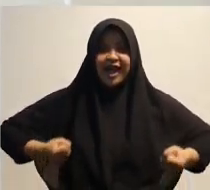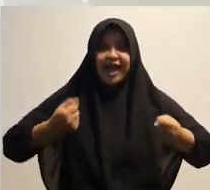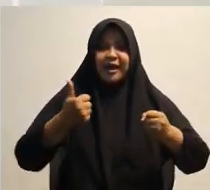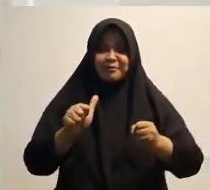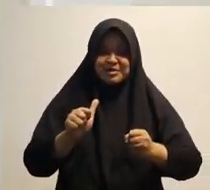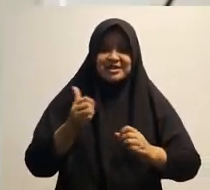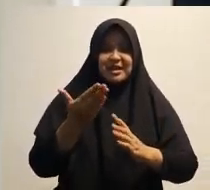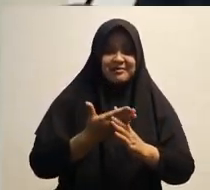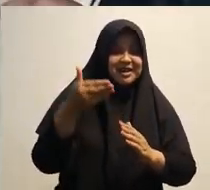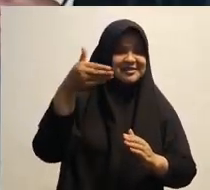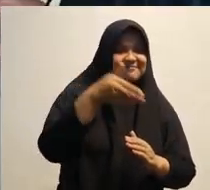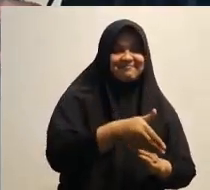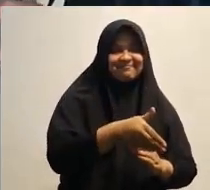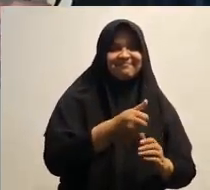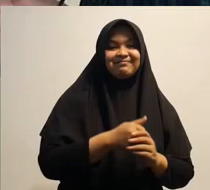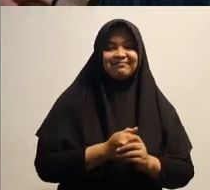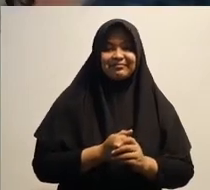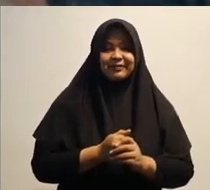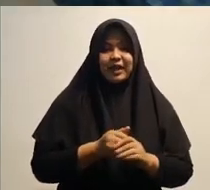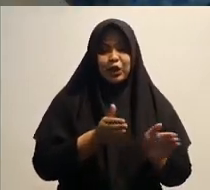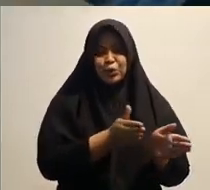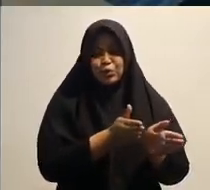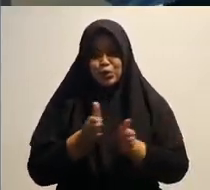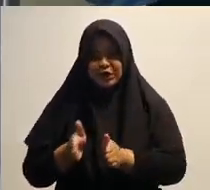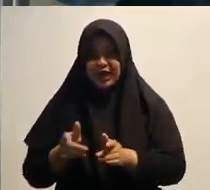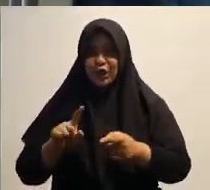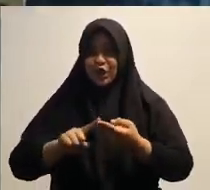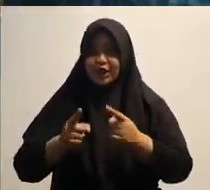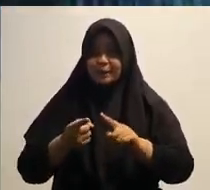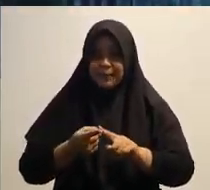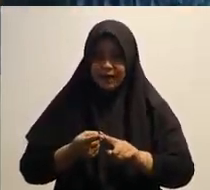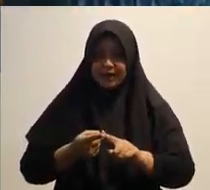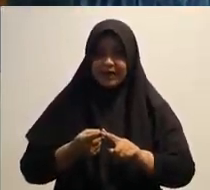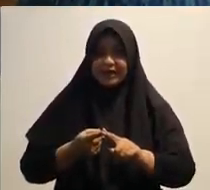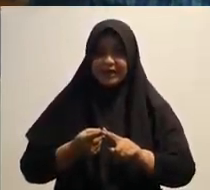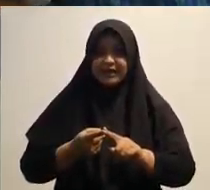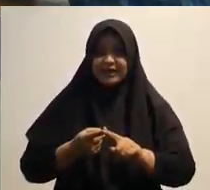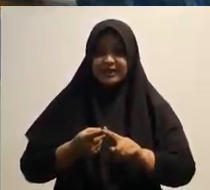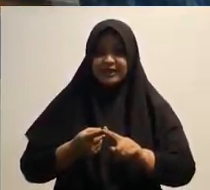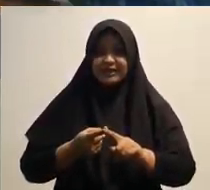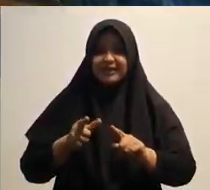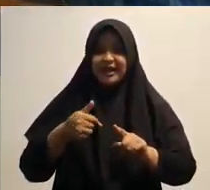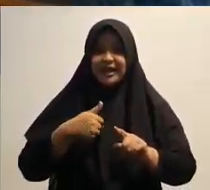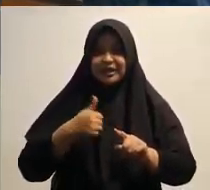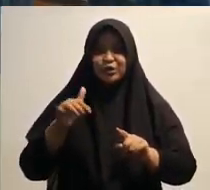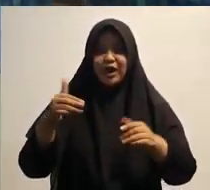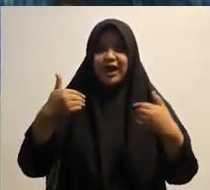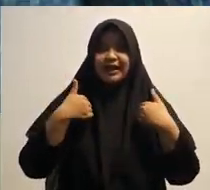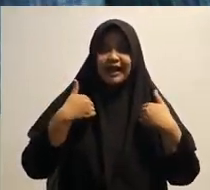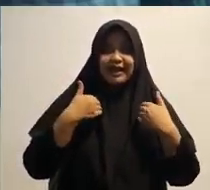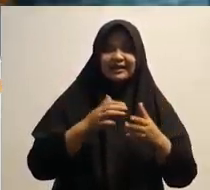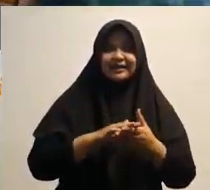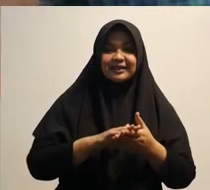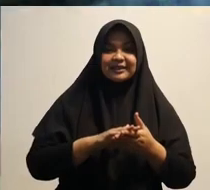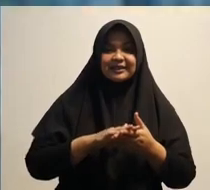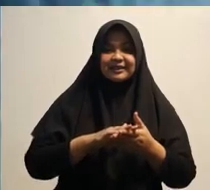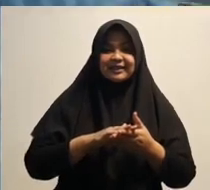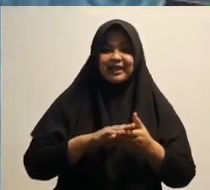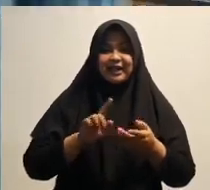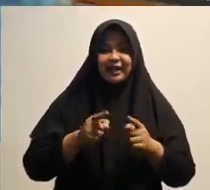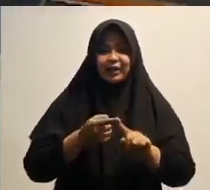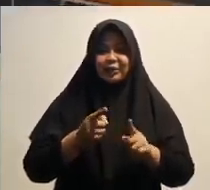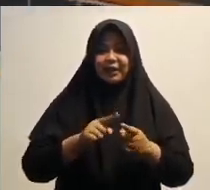bisa mengakses seperti itu. Kemudian untuk teman-teman di pendaftaran itu juga dibedakan antara teman-teman